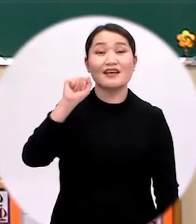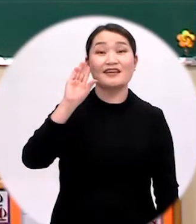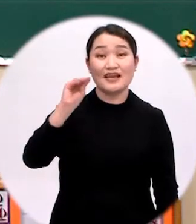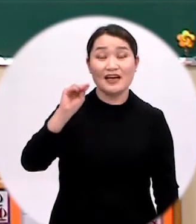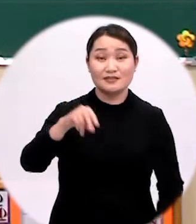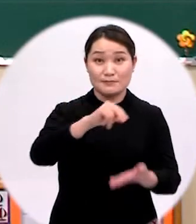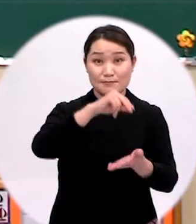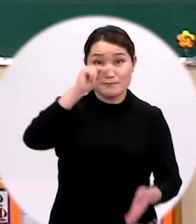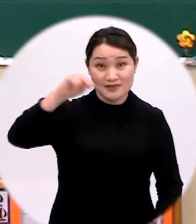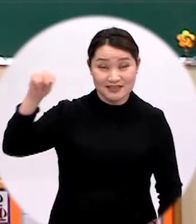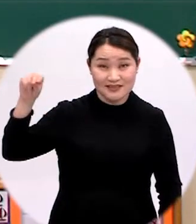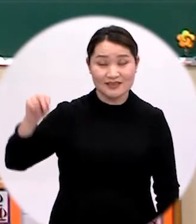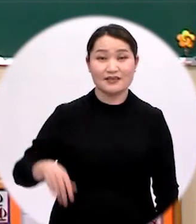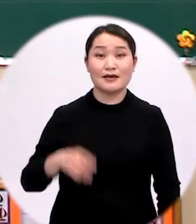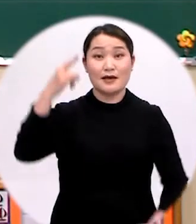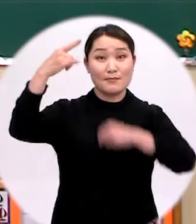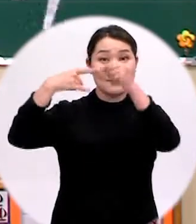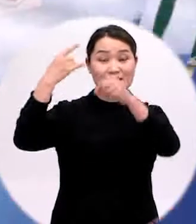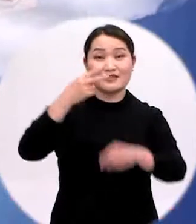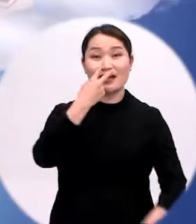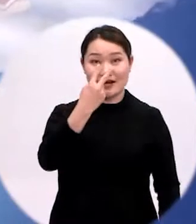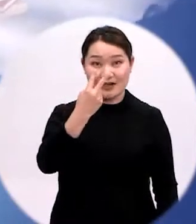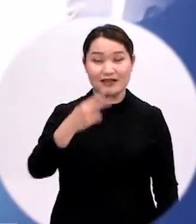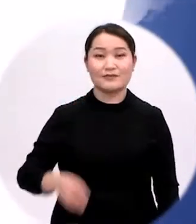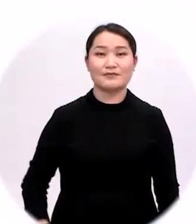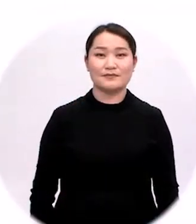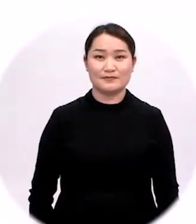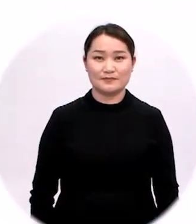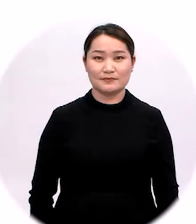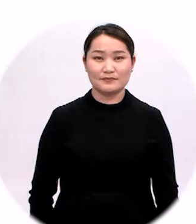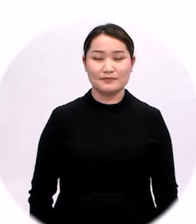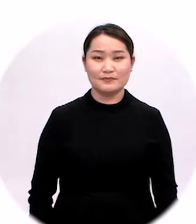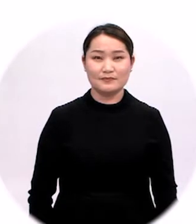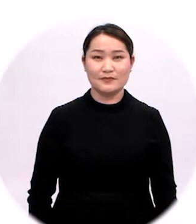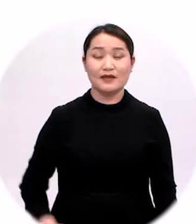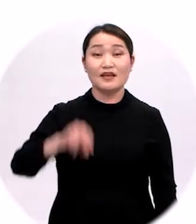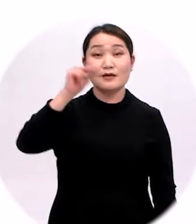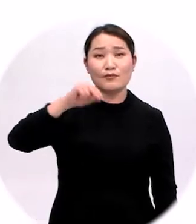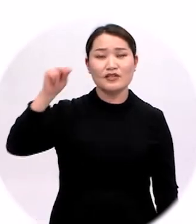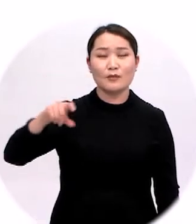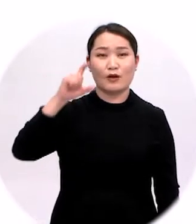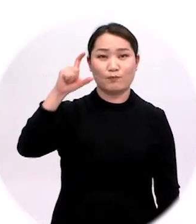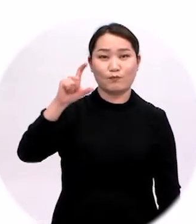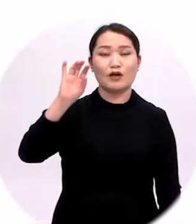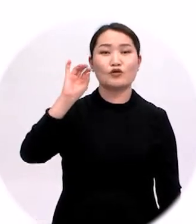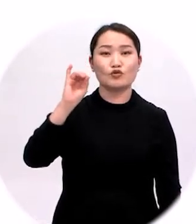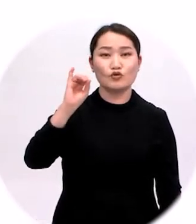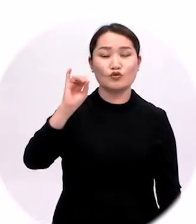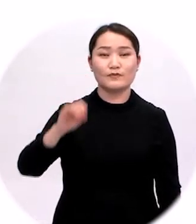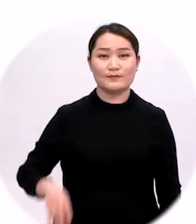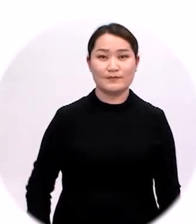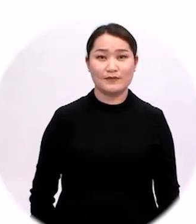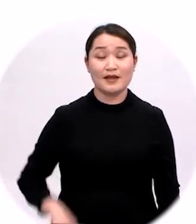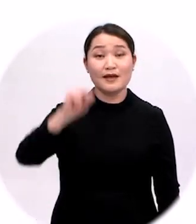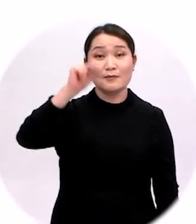зөв холбож байгааг бичлэгээс хараарай. Бичмэл том юу үсэг,